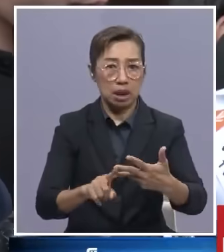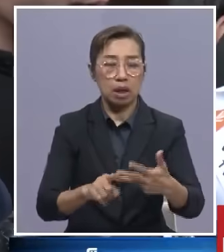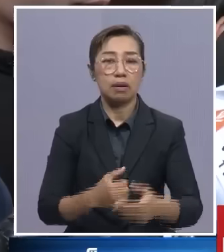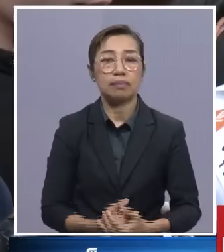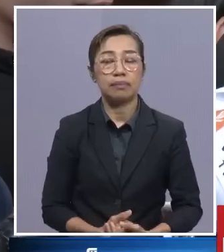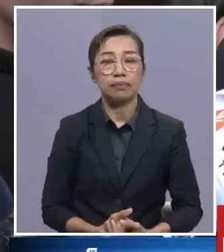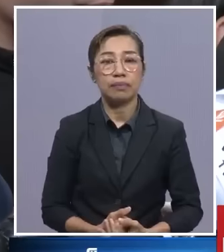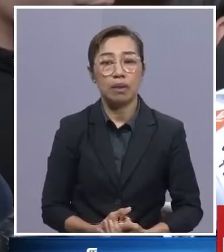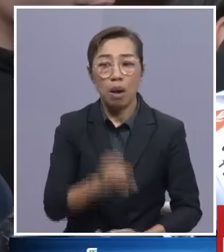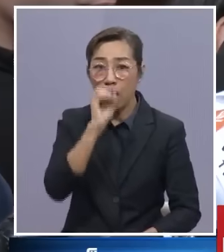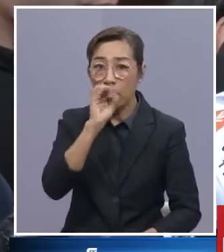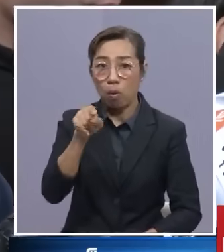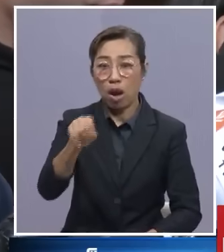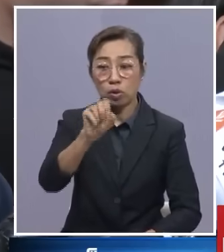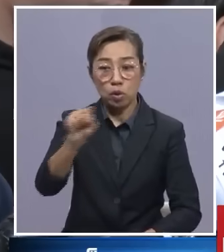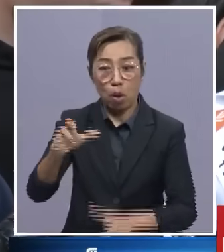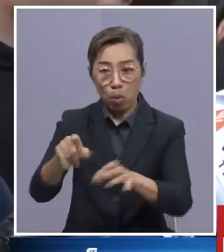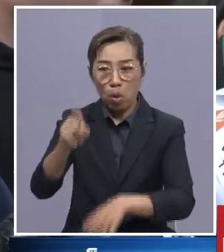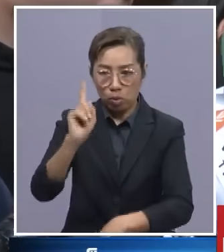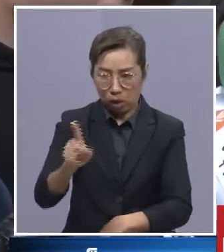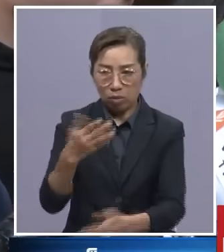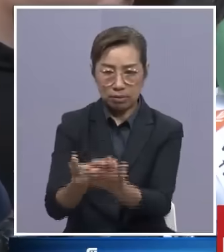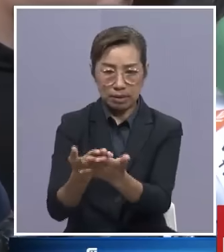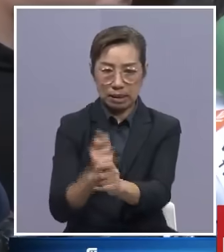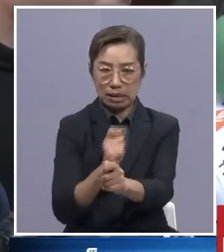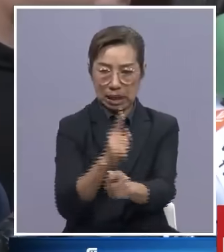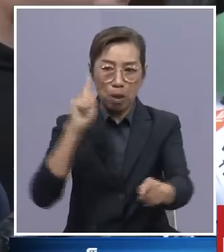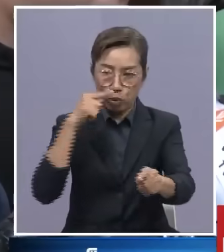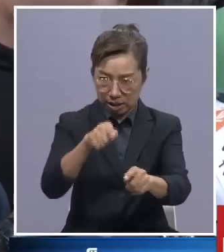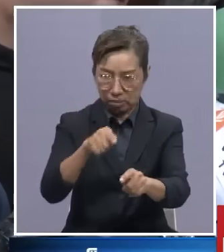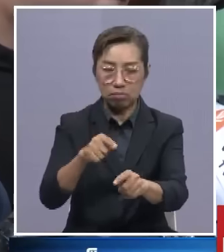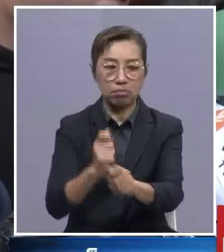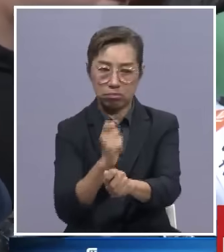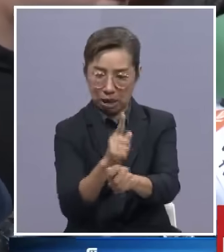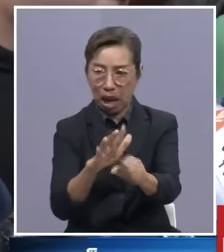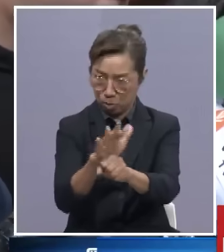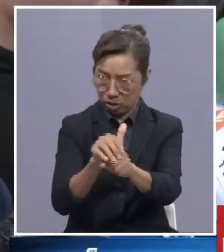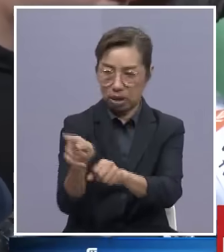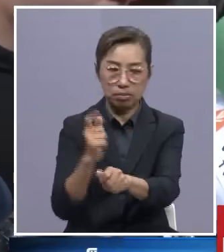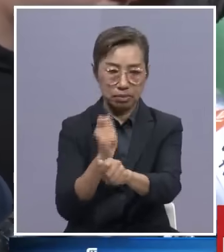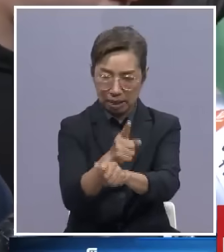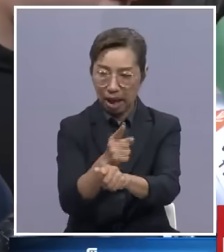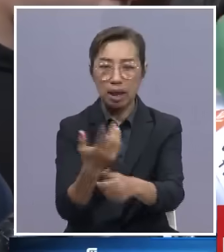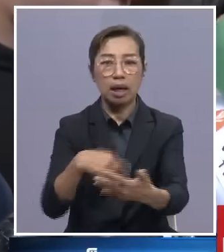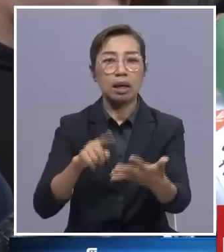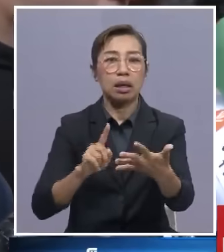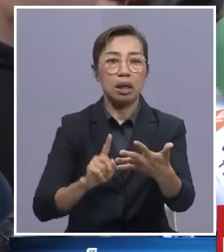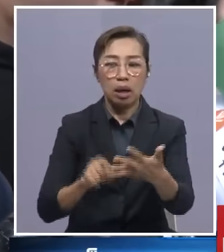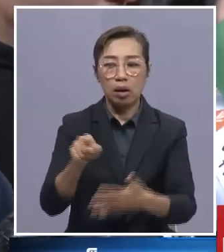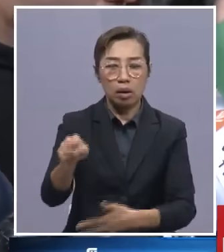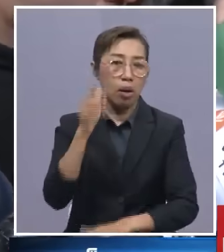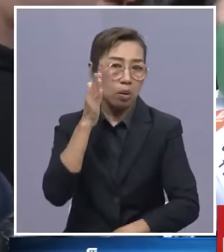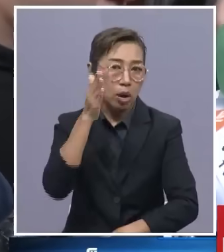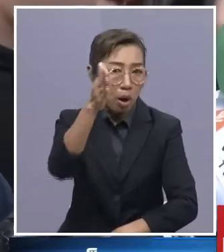นะครับว่าจะต้องมีการชดเชยเยียวยาให้กับผู้เสียหายตามสมควรรวมถึงจะต้องยุติไม่ก่อความ